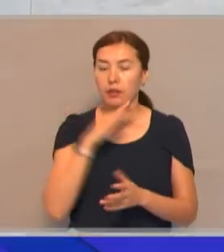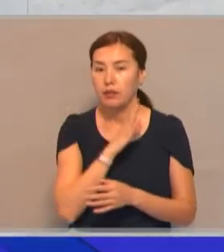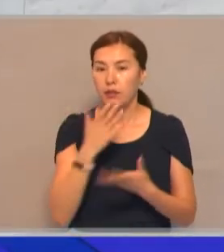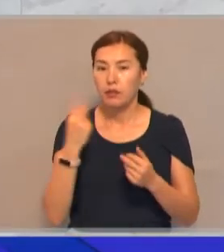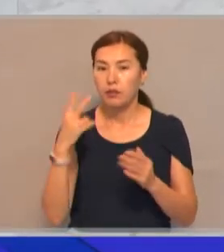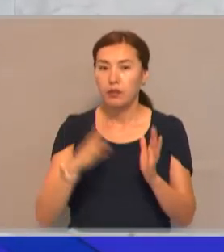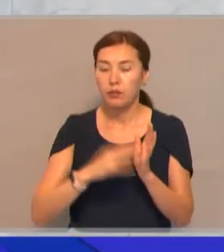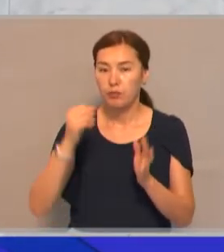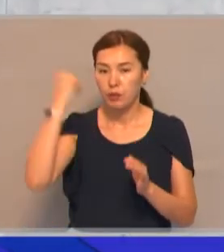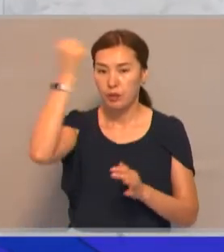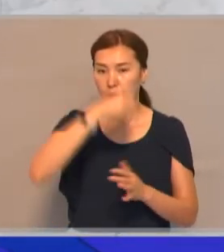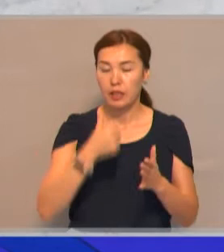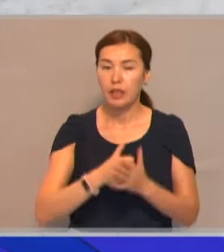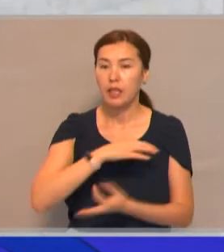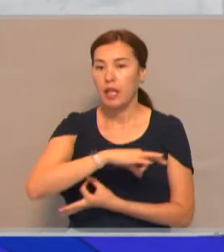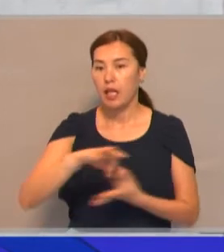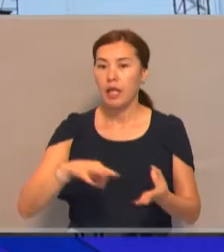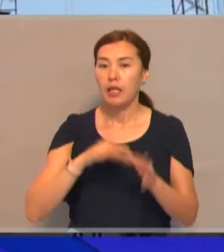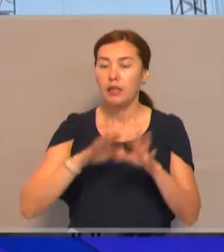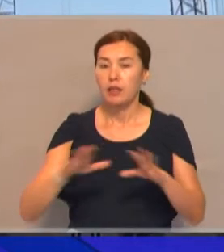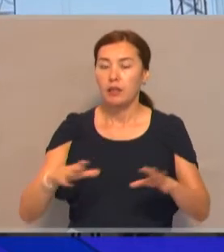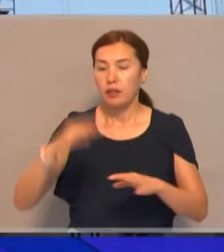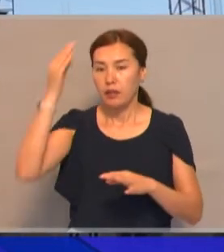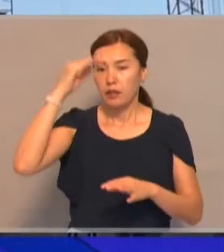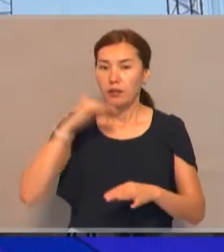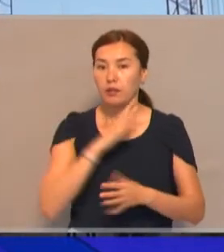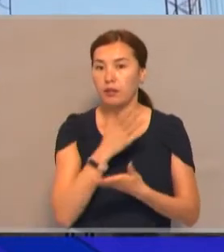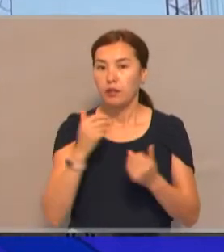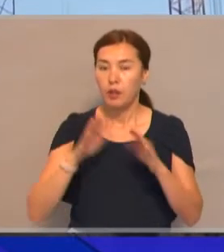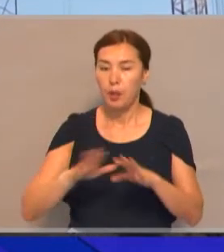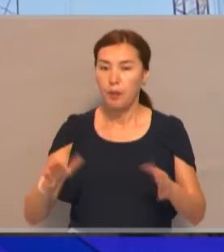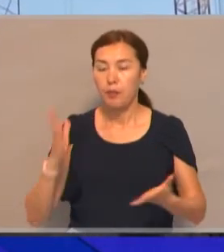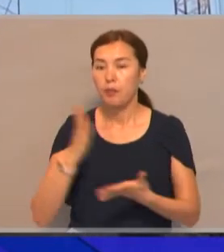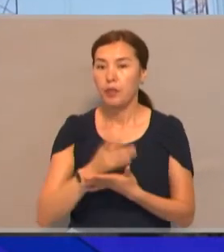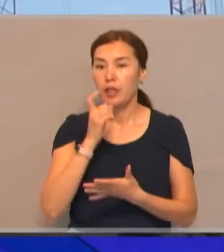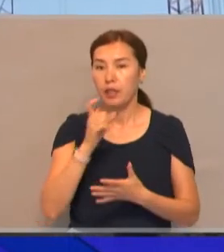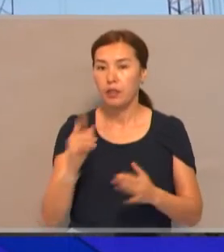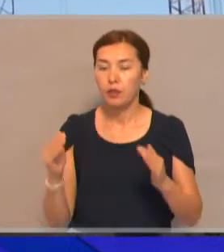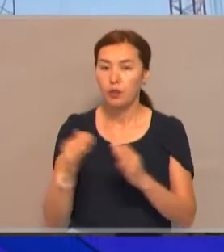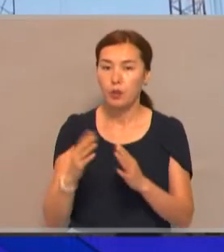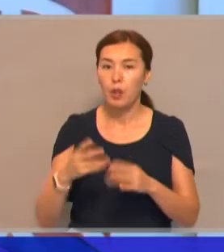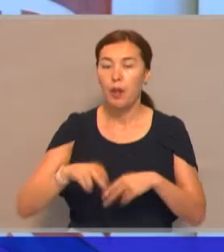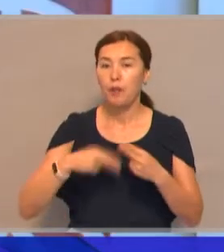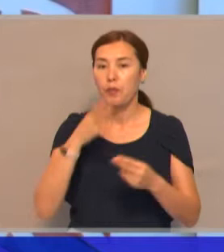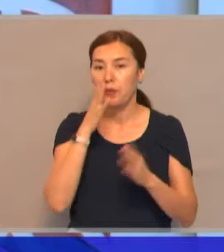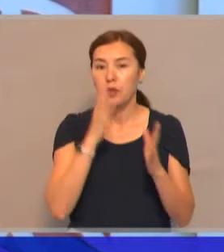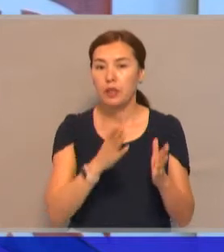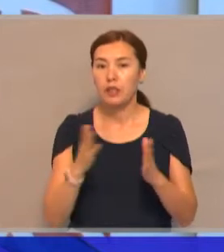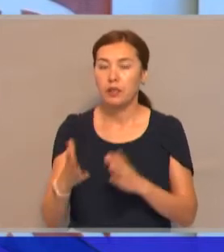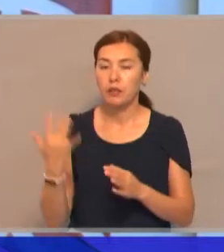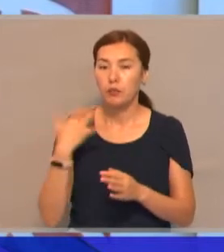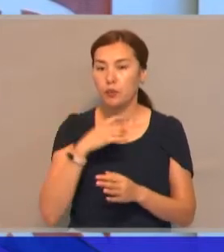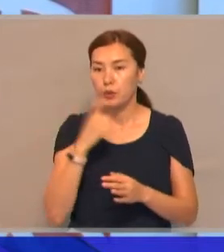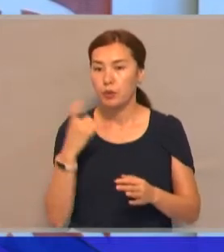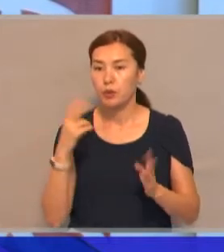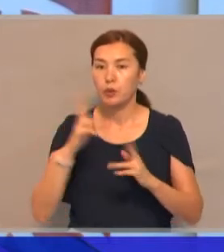айырылған 29 жасқа толмаған жетім балалар мен ата-анасының қамқорлығынсыз қалған балалар бар. Азаматтарға үйлердің берілу кезек реттілігі мен